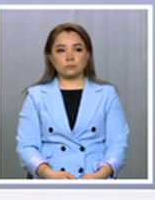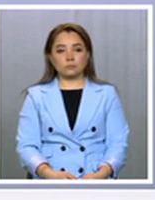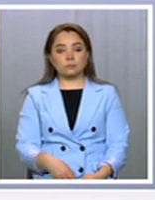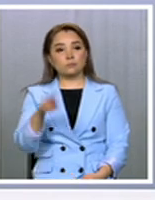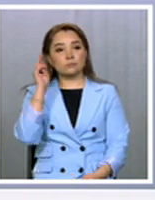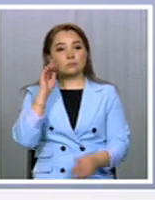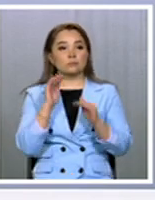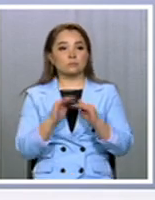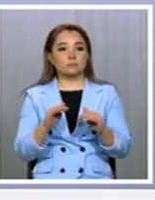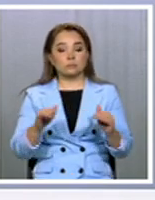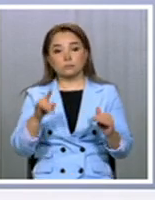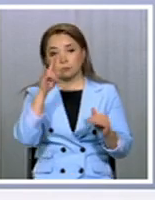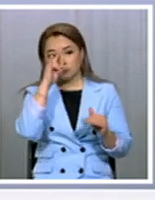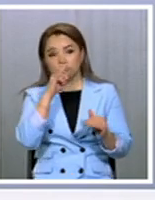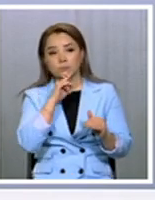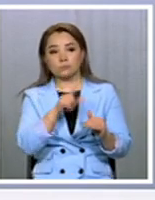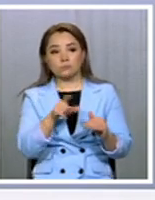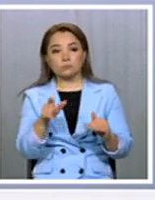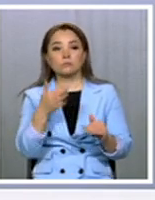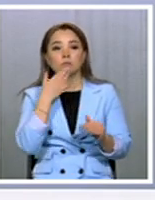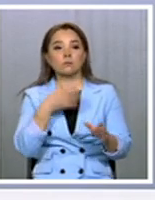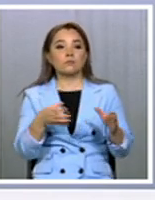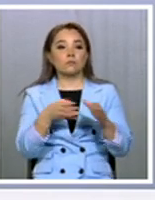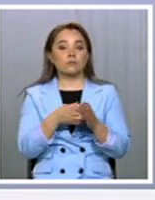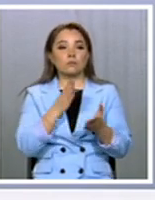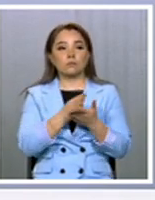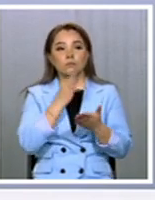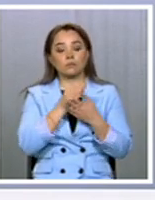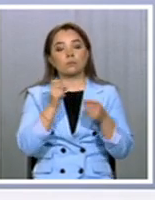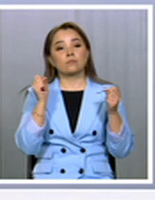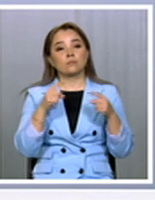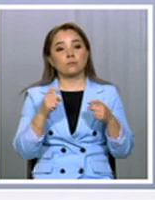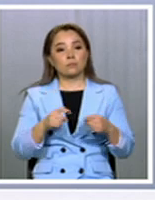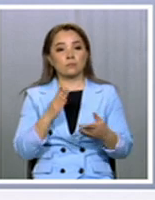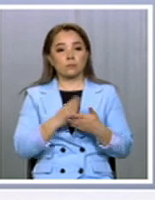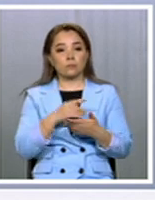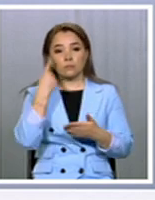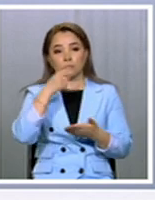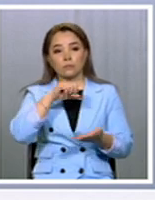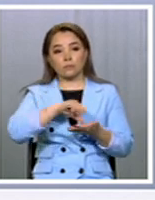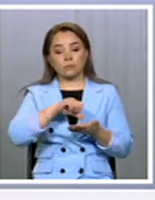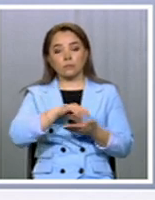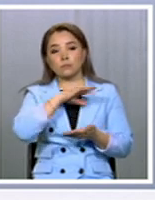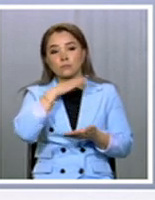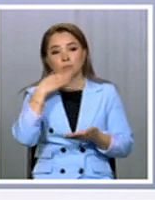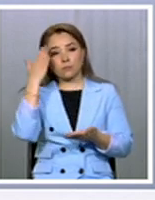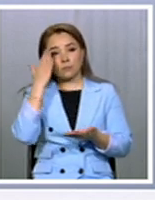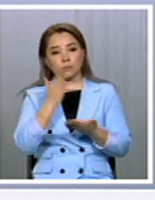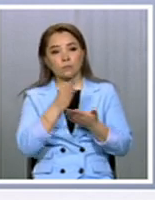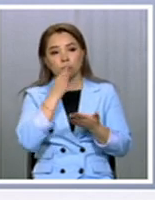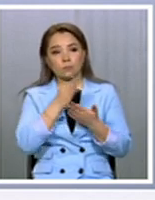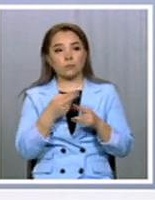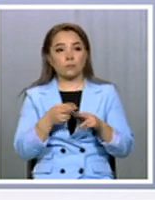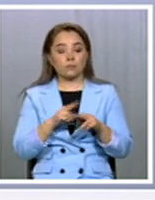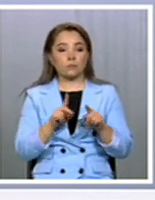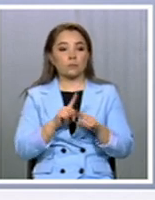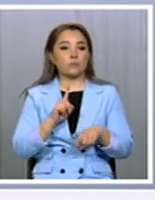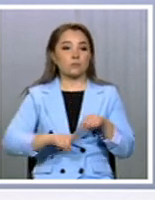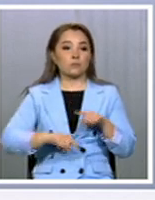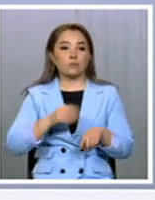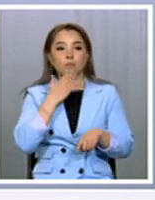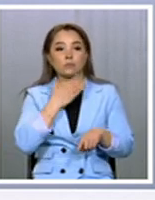Оқушылар, қазақтардың ұлттық болмысына тән көптеген қасиеттер бар. Солардың бірі отан